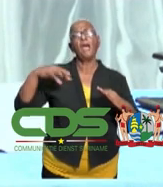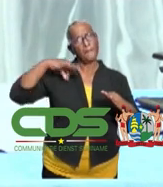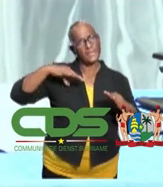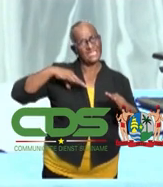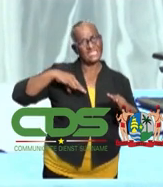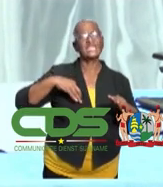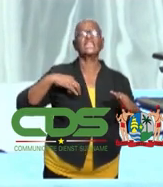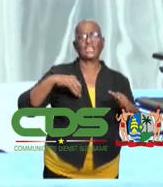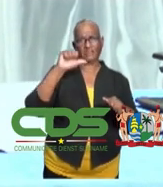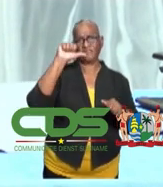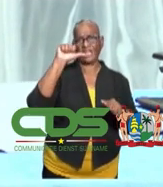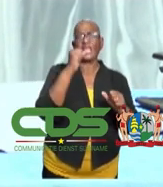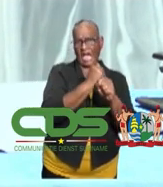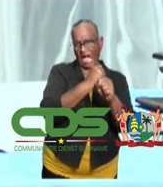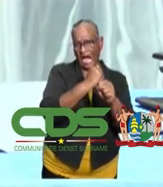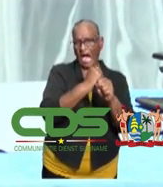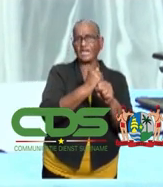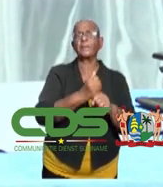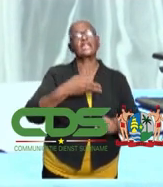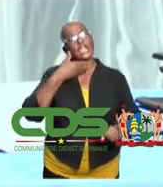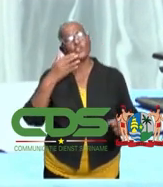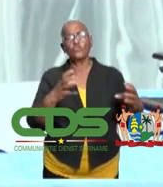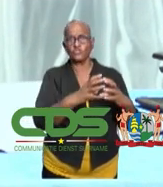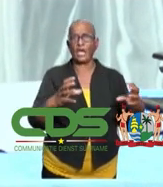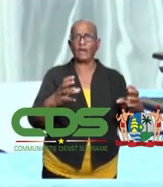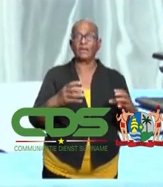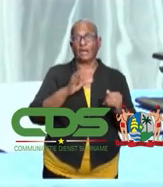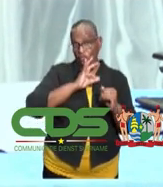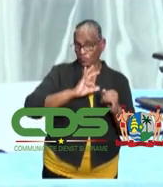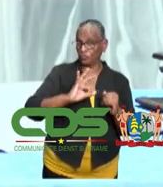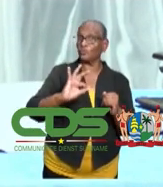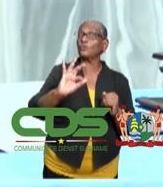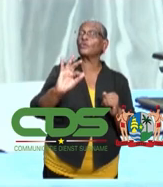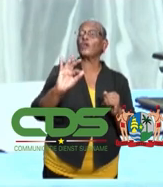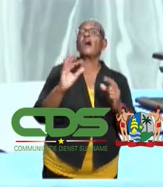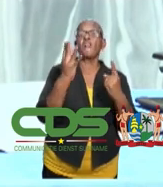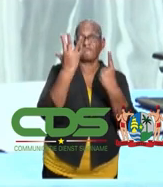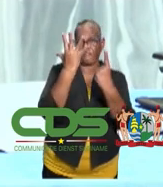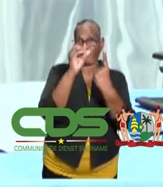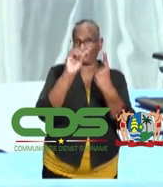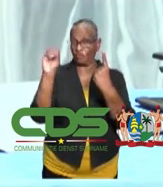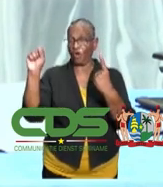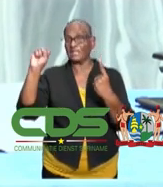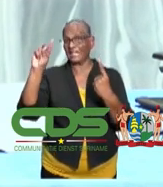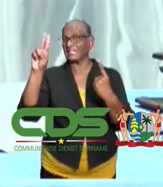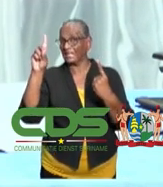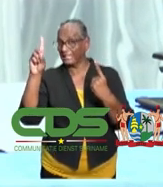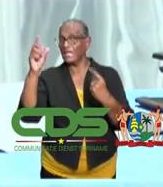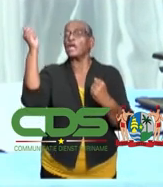van Arbeid, Werkgelegenheid en Jeugdzaken. Een uitkering van 1500 SRD per maand vanaf